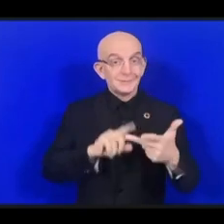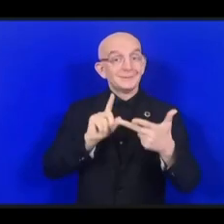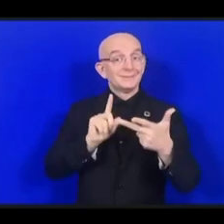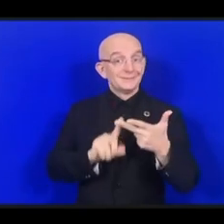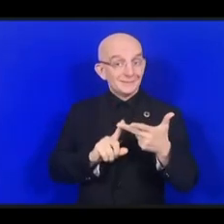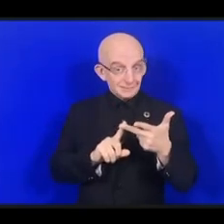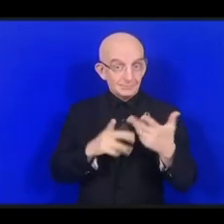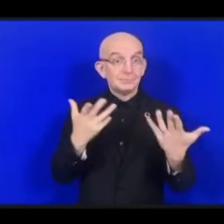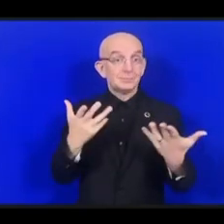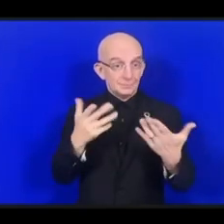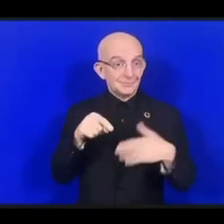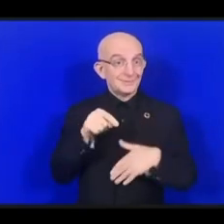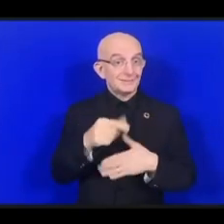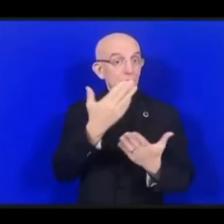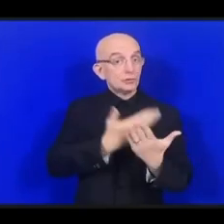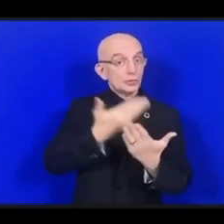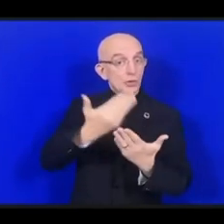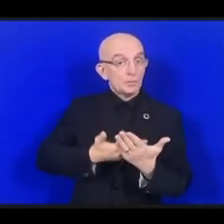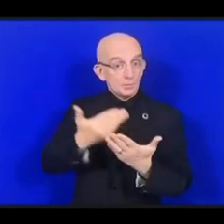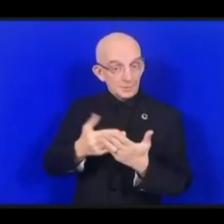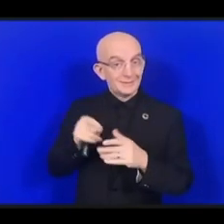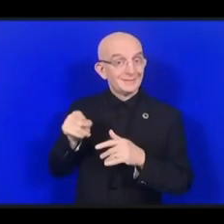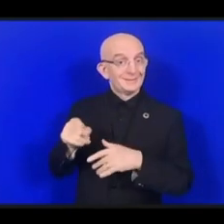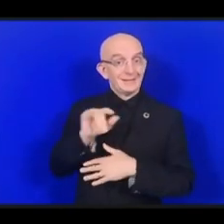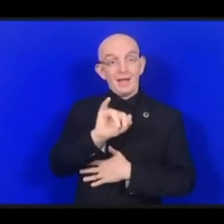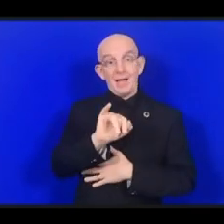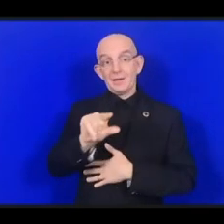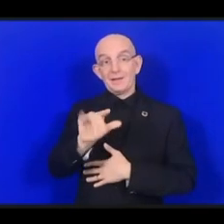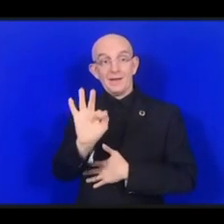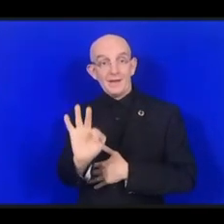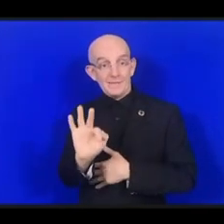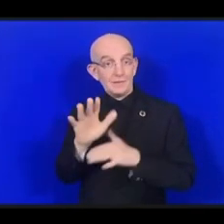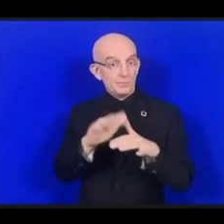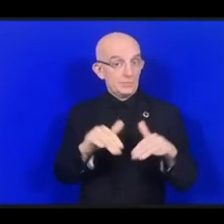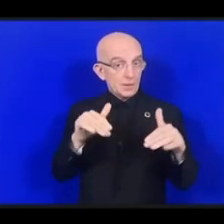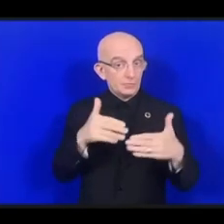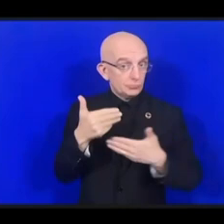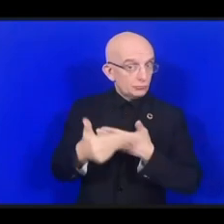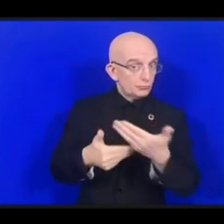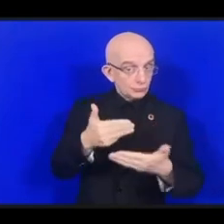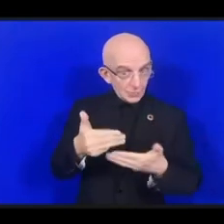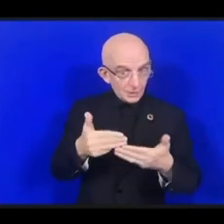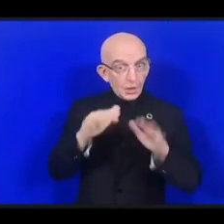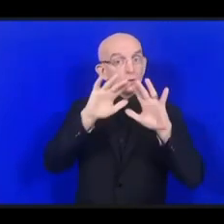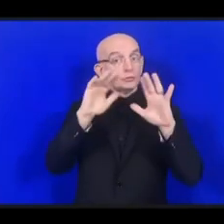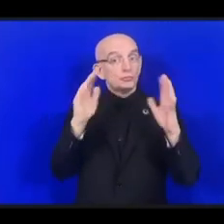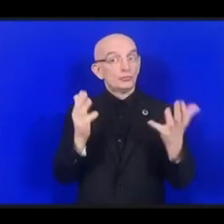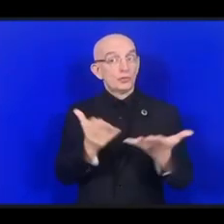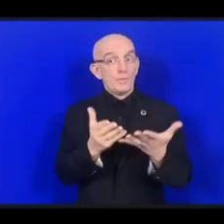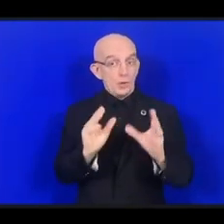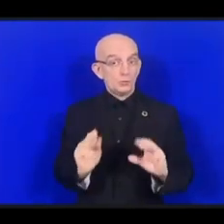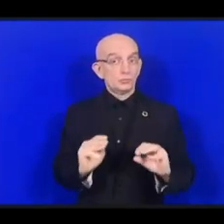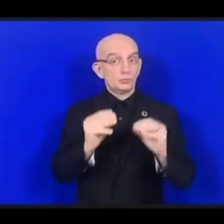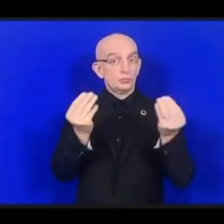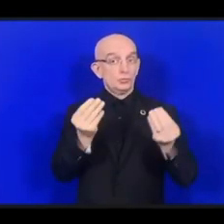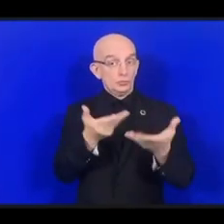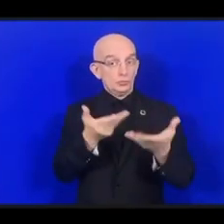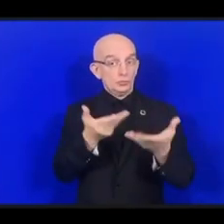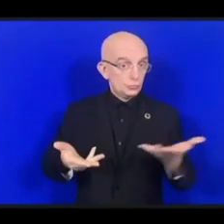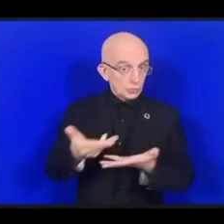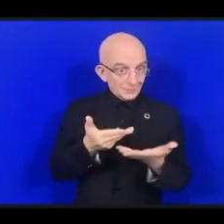session qui sont vraiment là pour rassembler je vous invite à